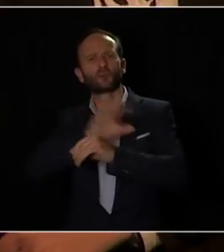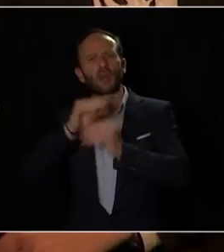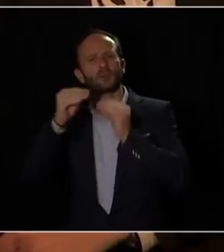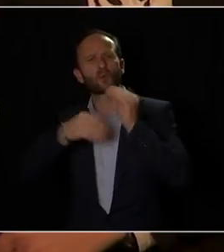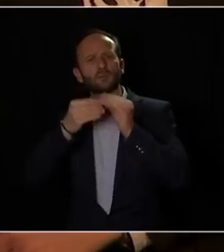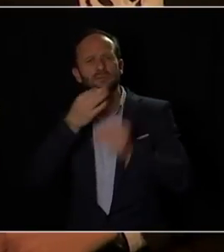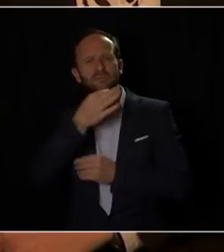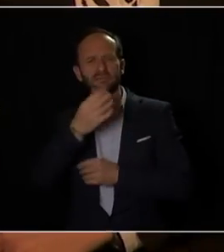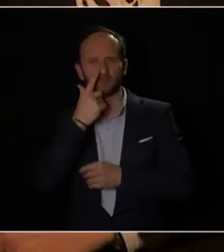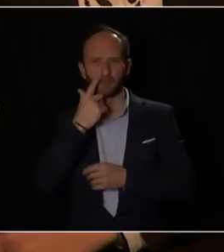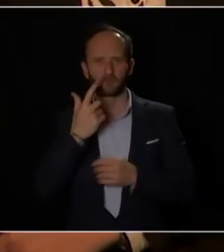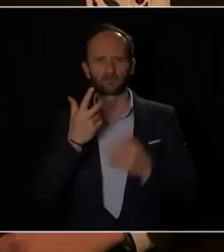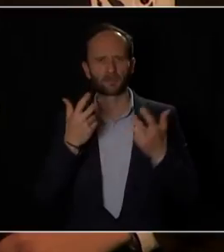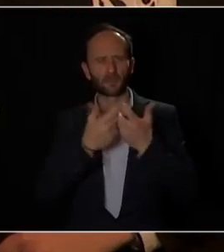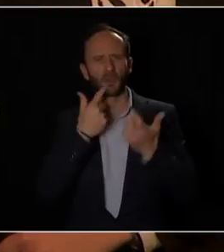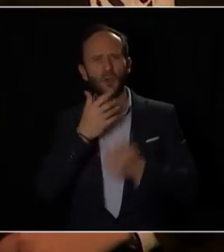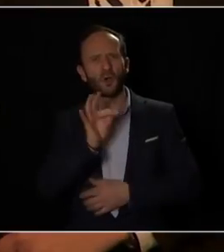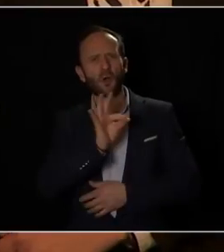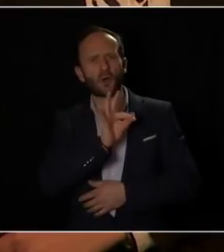commerciaux